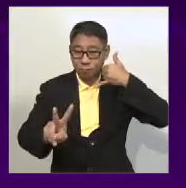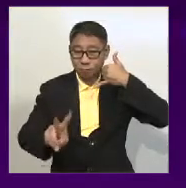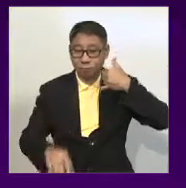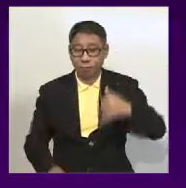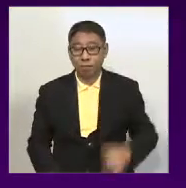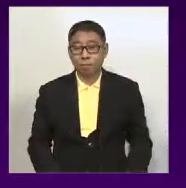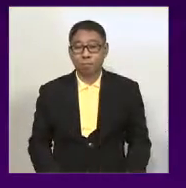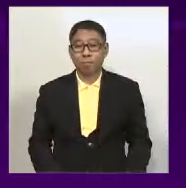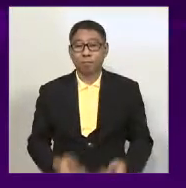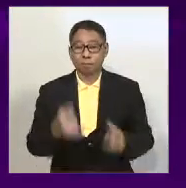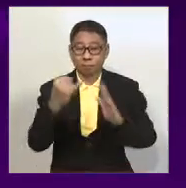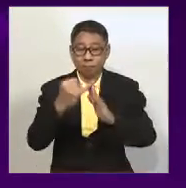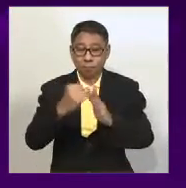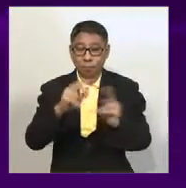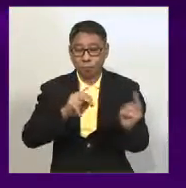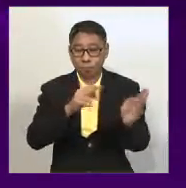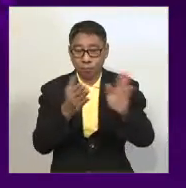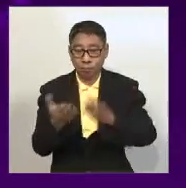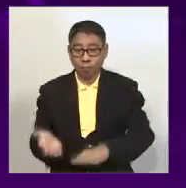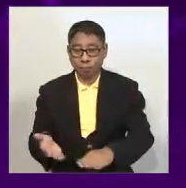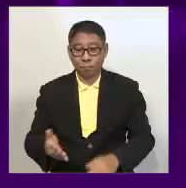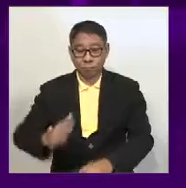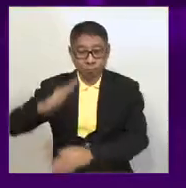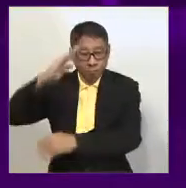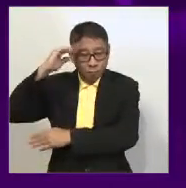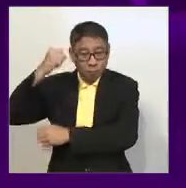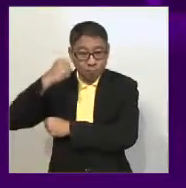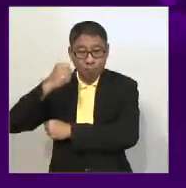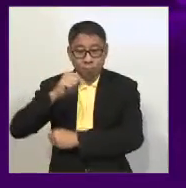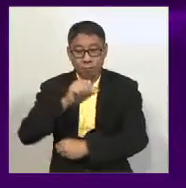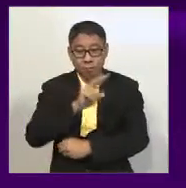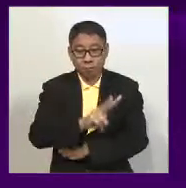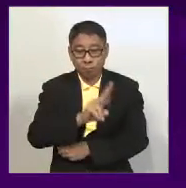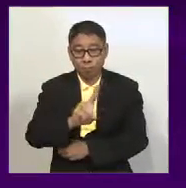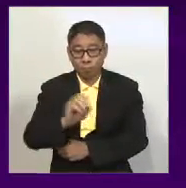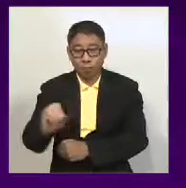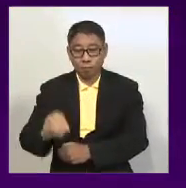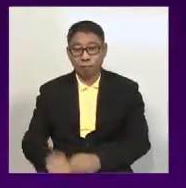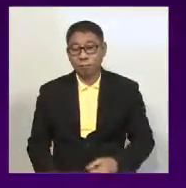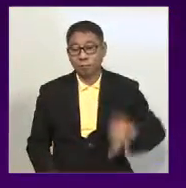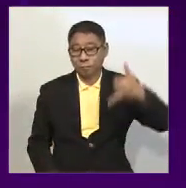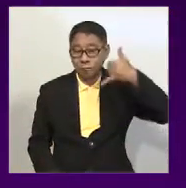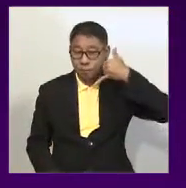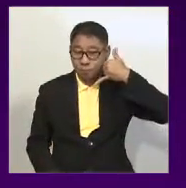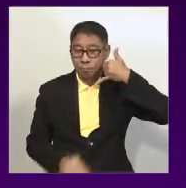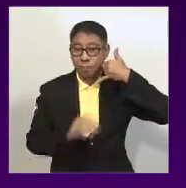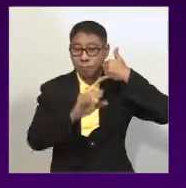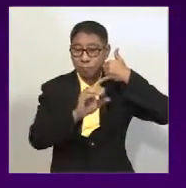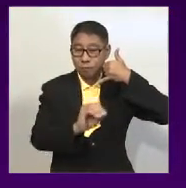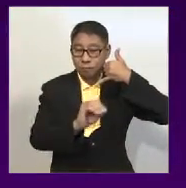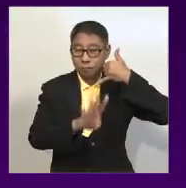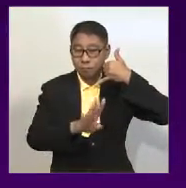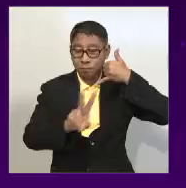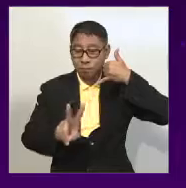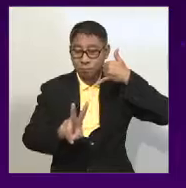043519082ค่ะที่จังหวัดนครพนมนะคะมณฑลทหารบกที่210โทรศัพท์หมายเล